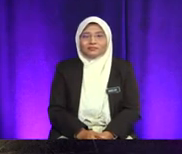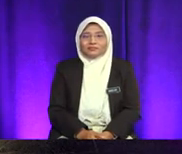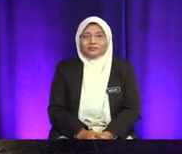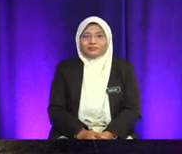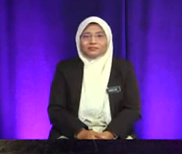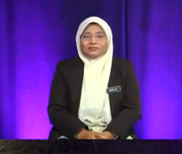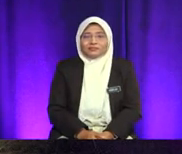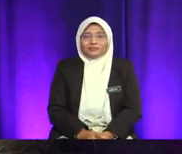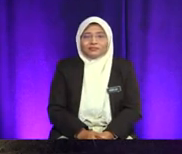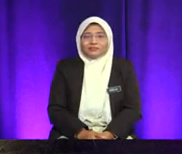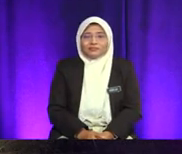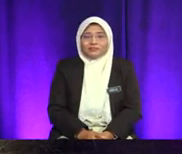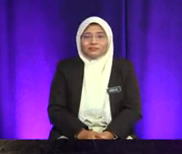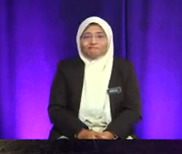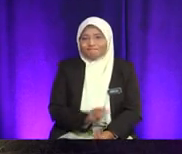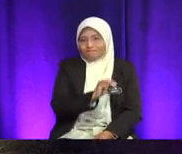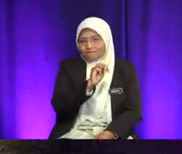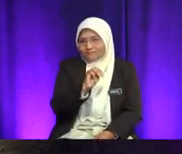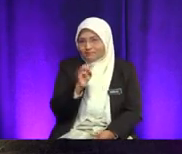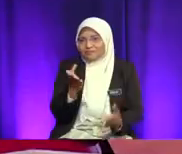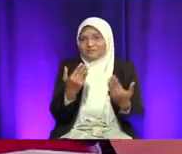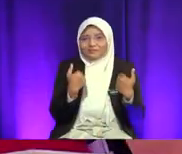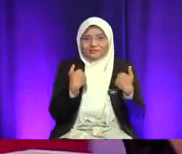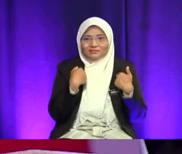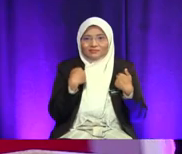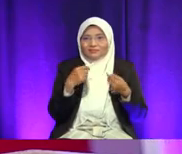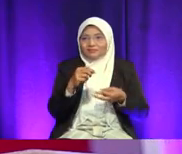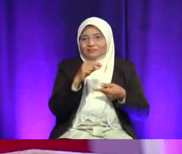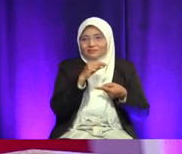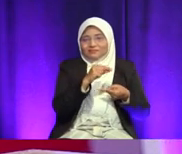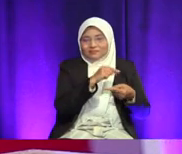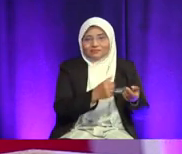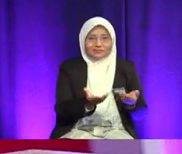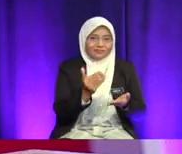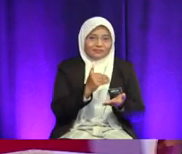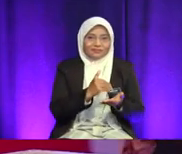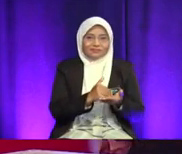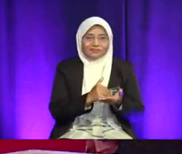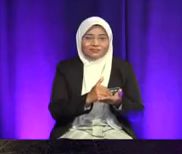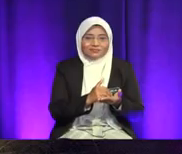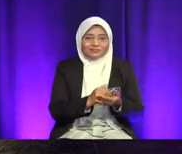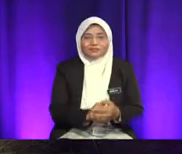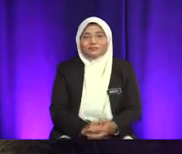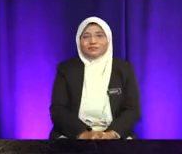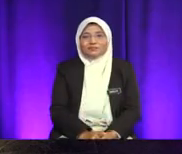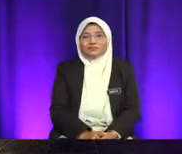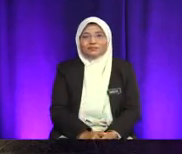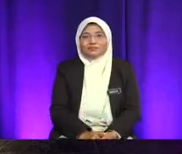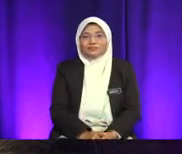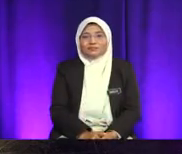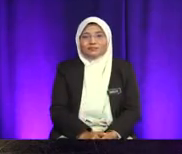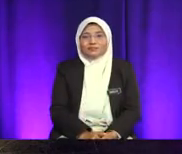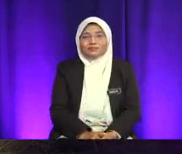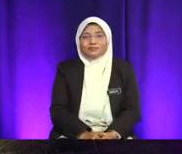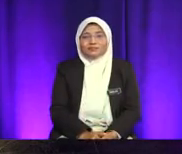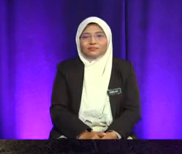ganjalan lagi baik nampaknya itu merupakan dari segi pembelajaran